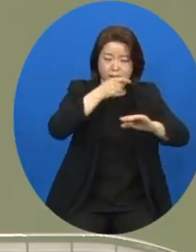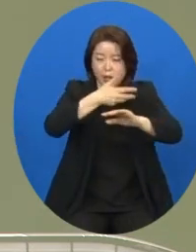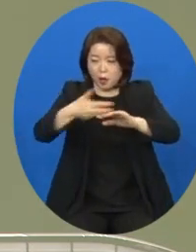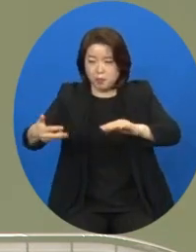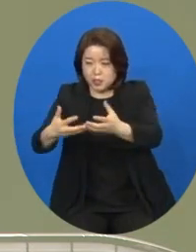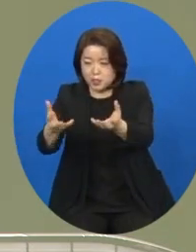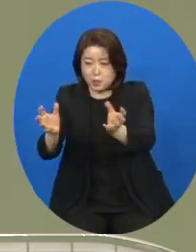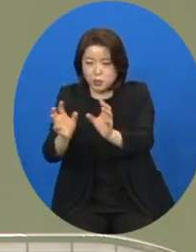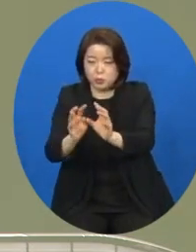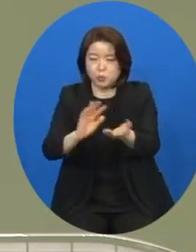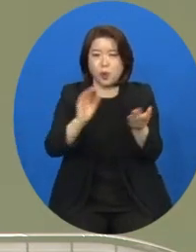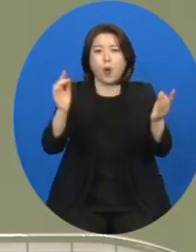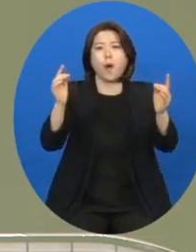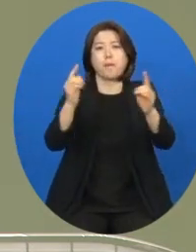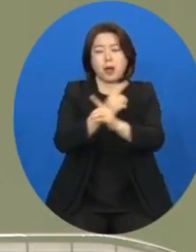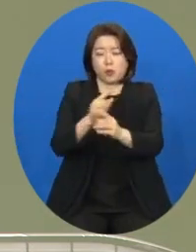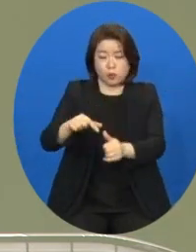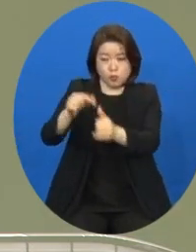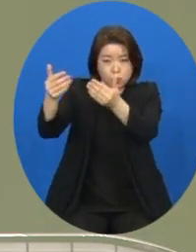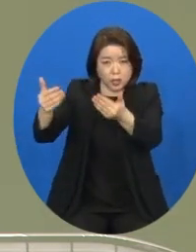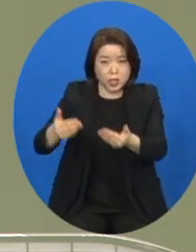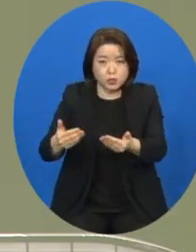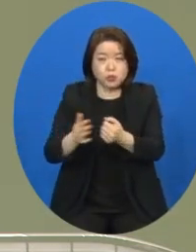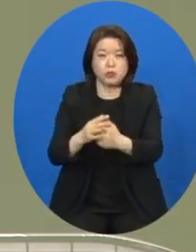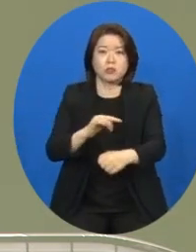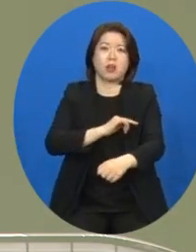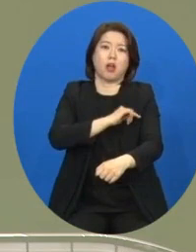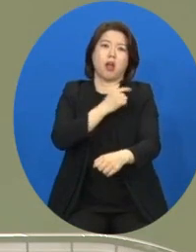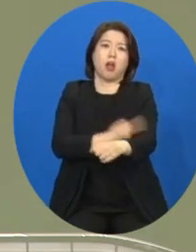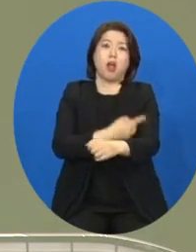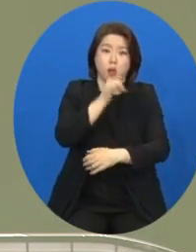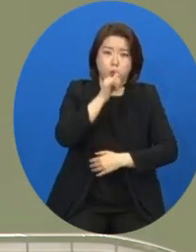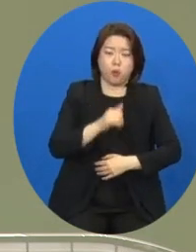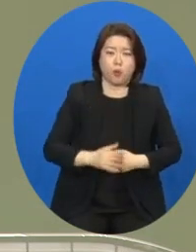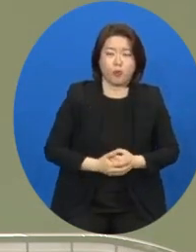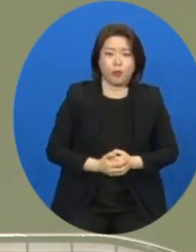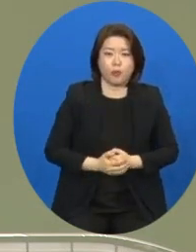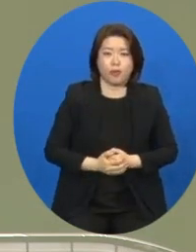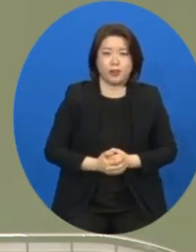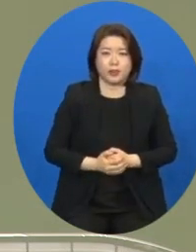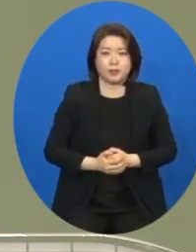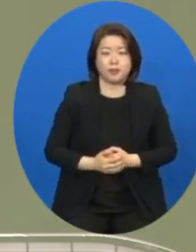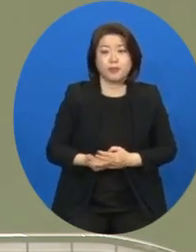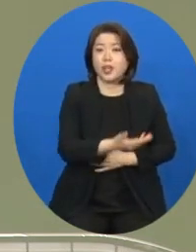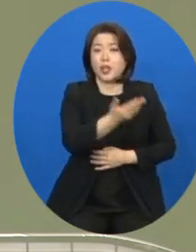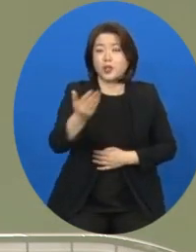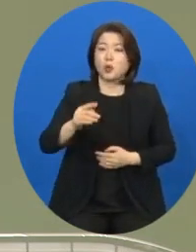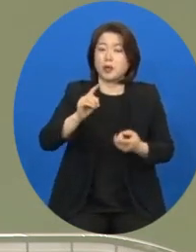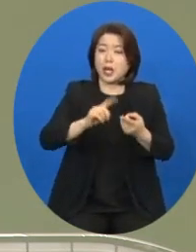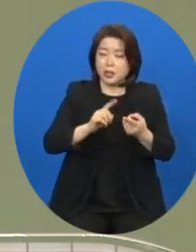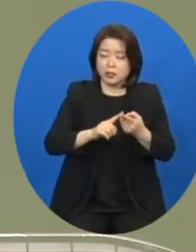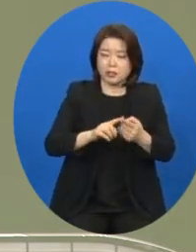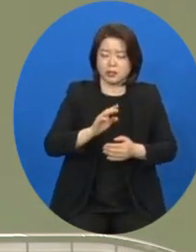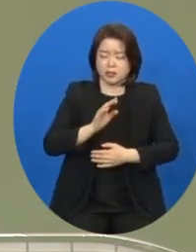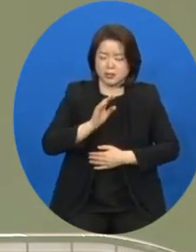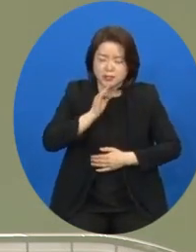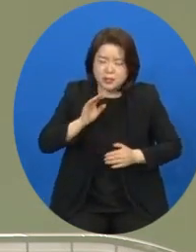변화시키는, 구원하는 그런 능력이 있으세요. 여러분이 이 사실을 진짜